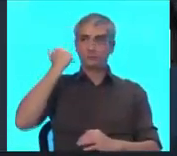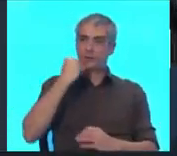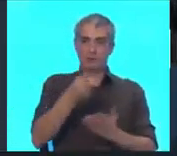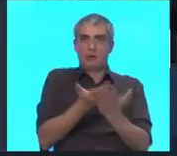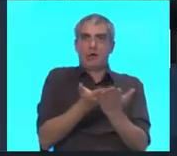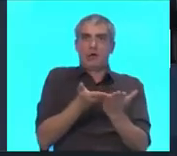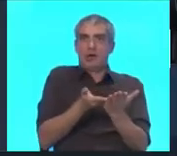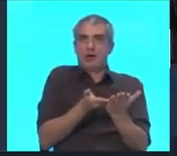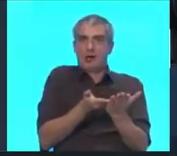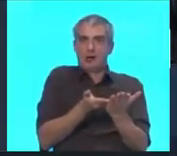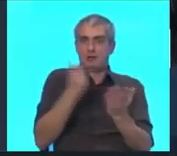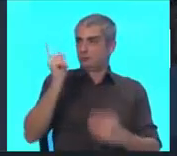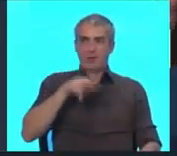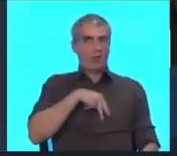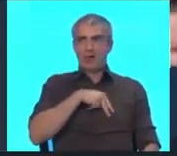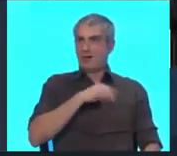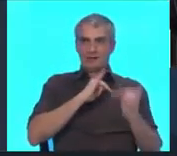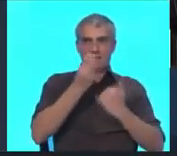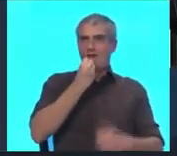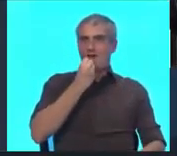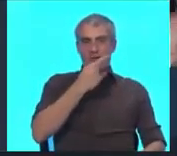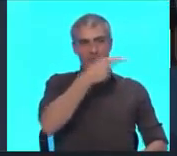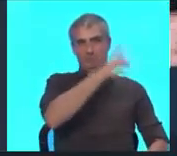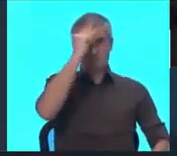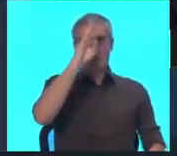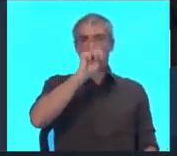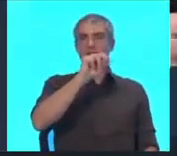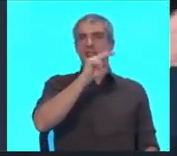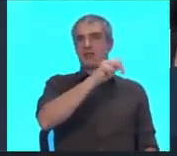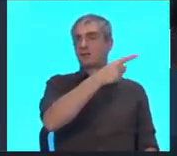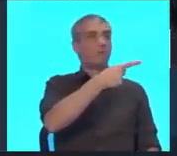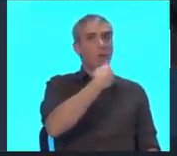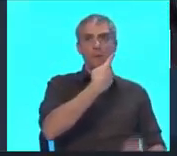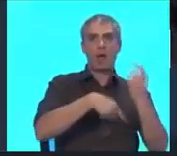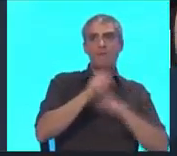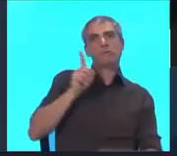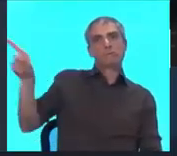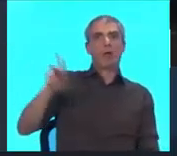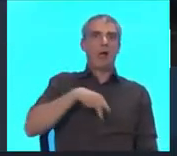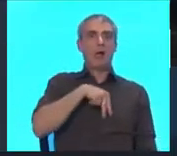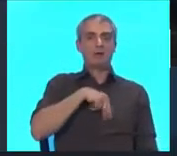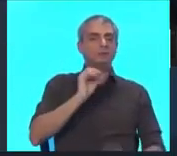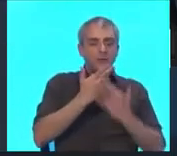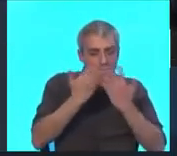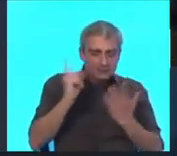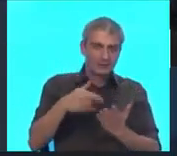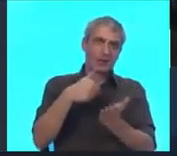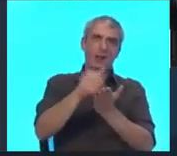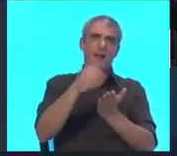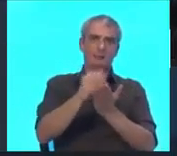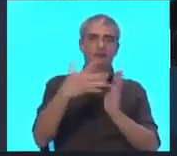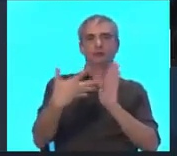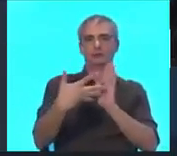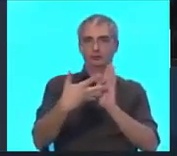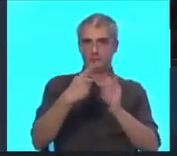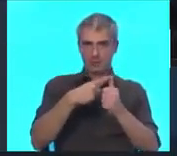שרה נתניהו אחראית לארוחות האלה, אלא מני נפתלי, הוא טוען ההפך, וכדי לברר את זה, צריך עוד להמשיך עם השימוע. זה הדבר